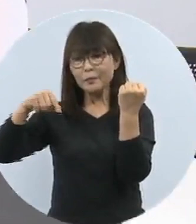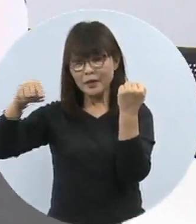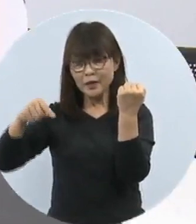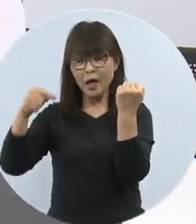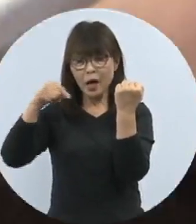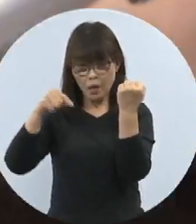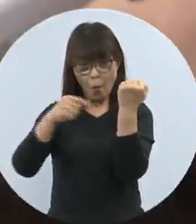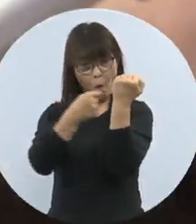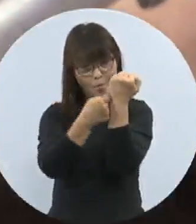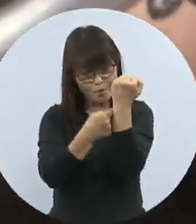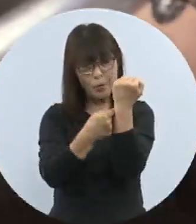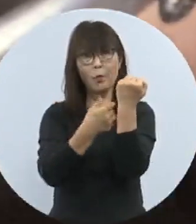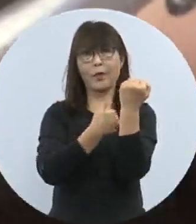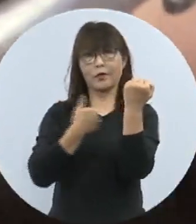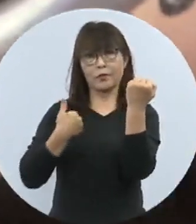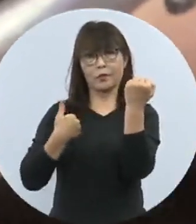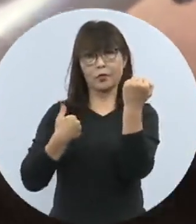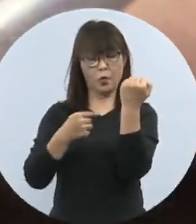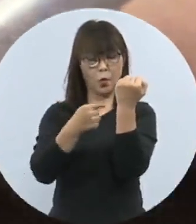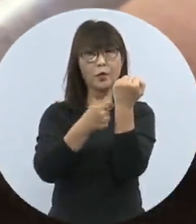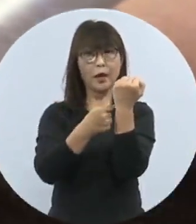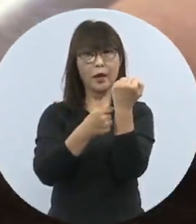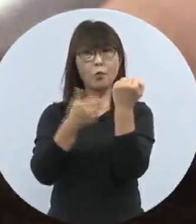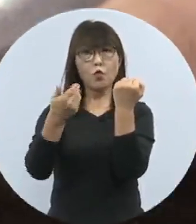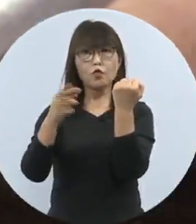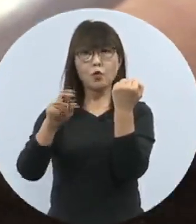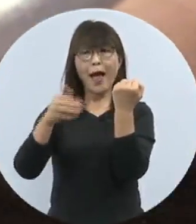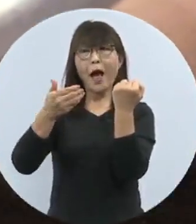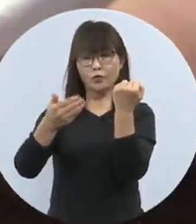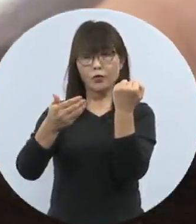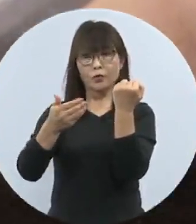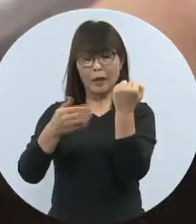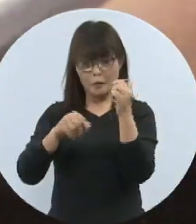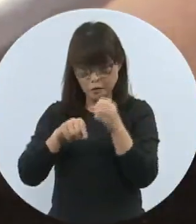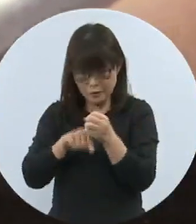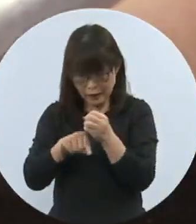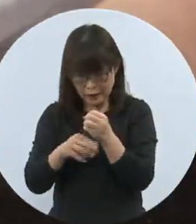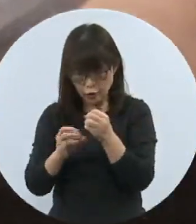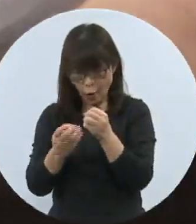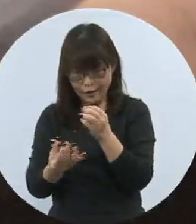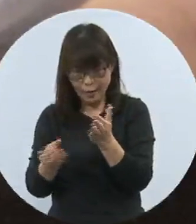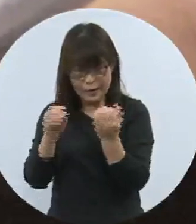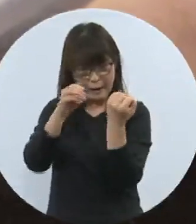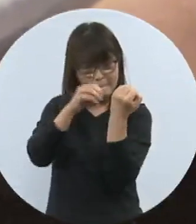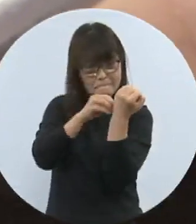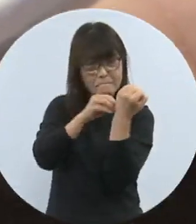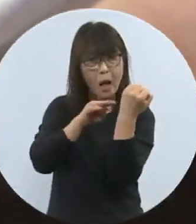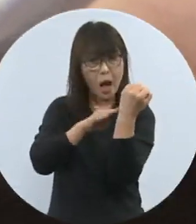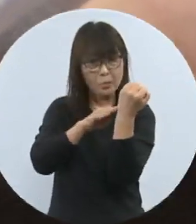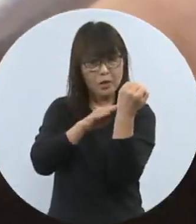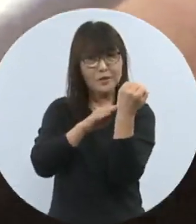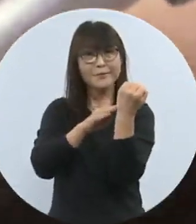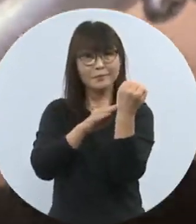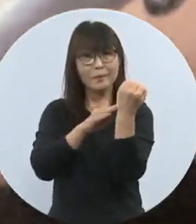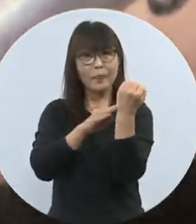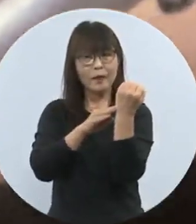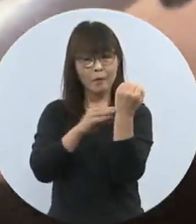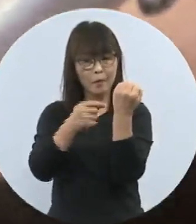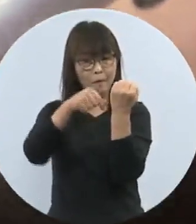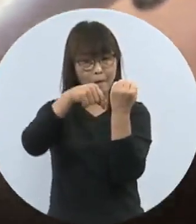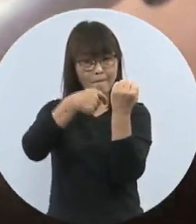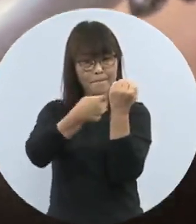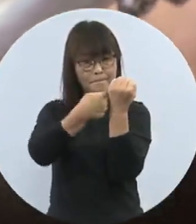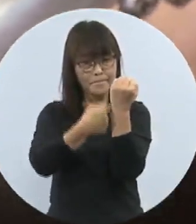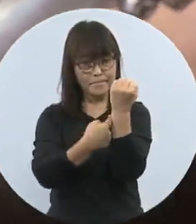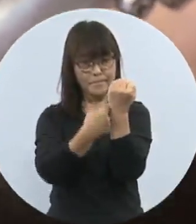ですか？ でここの中にもプラークといって細菌の塊が潜んでいますので、それを